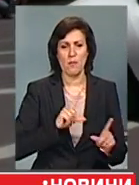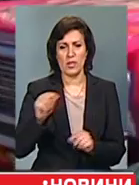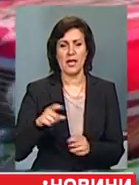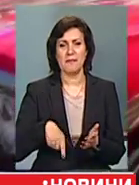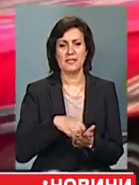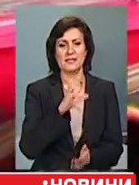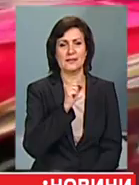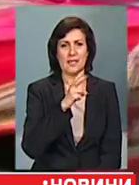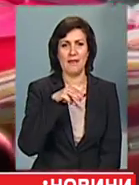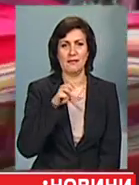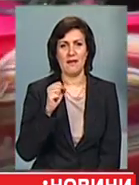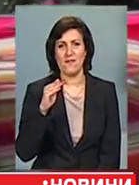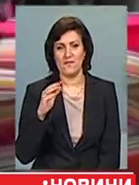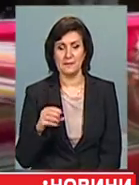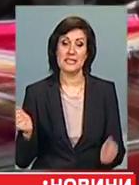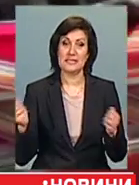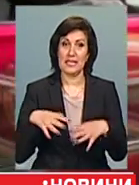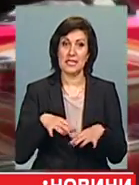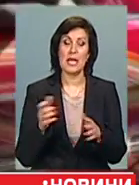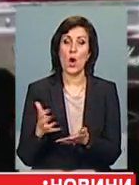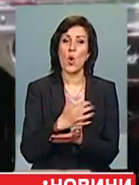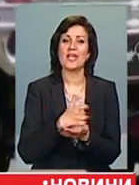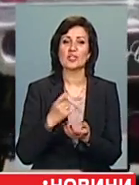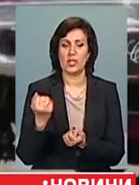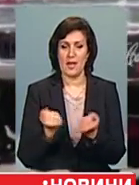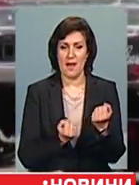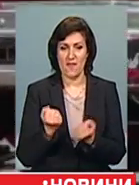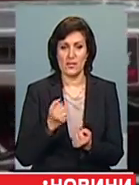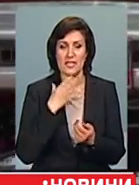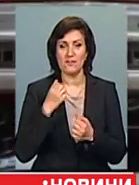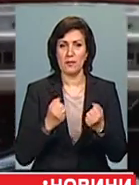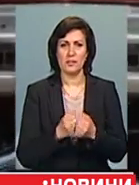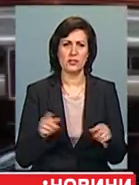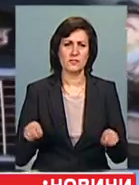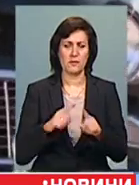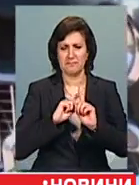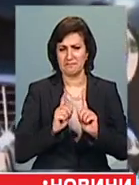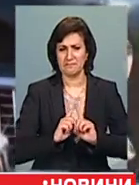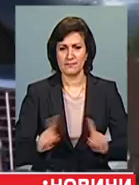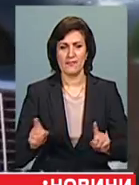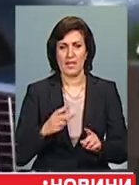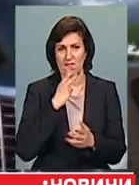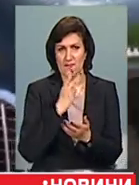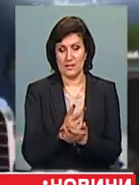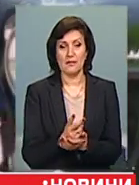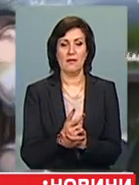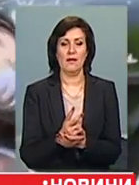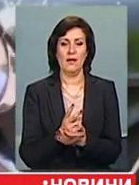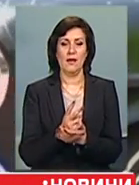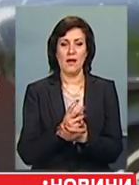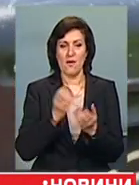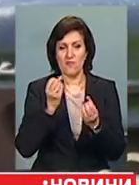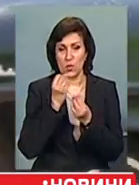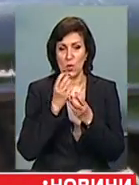Санта-Фе. Саме сюди з'їхалися колекціонери ретроавто. Для своїх машин створили неповторний зовнішній вигляд. Культурі